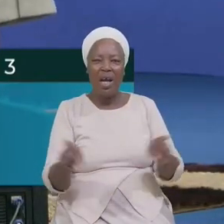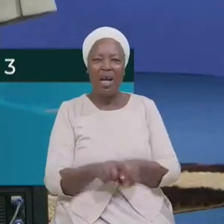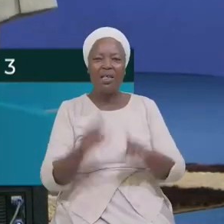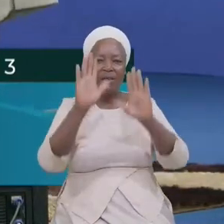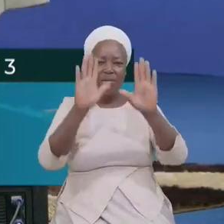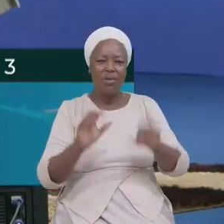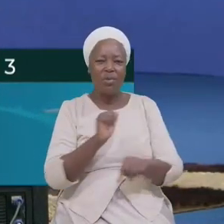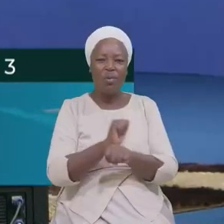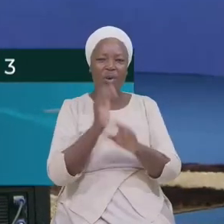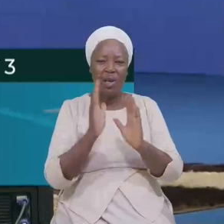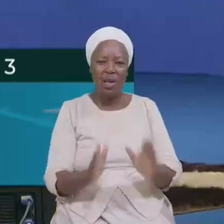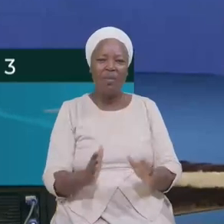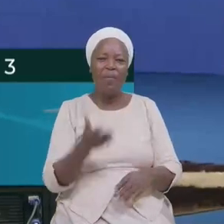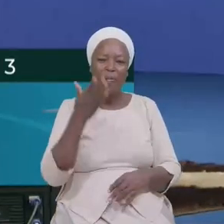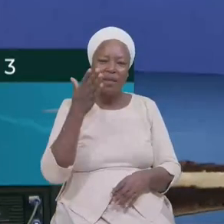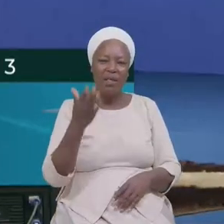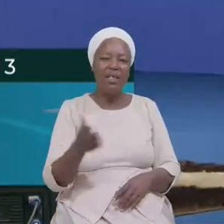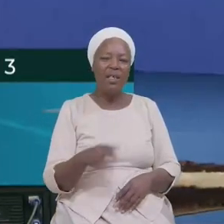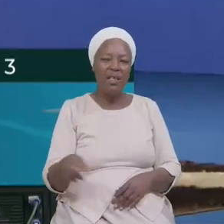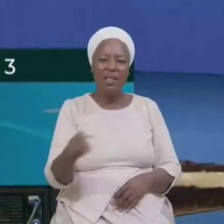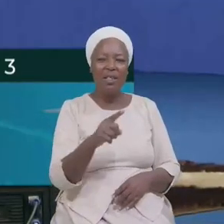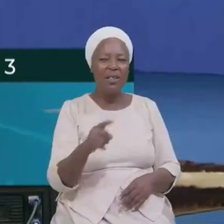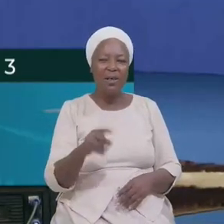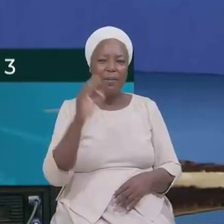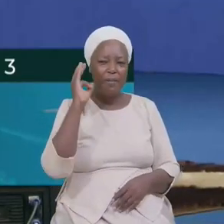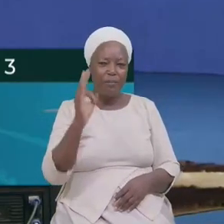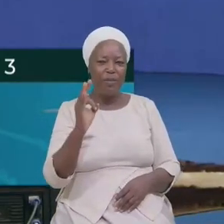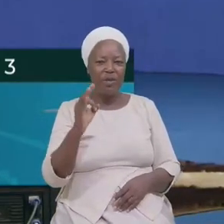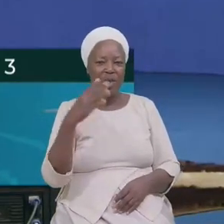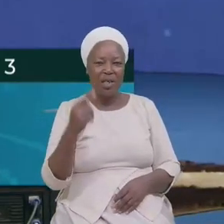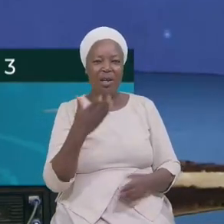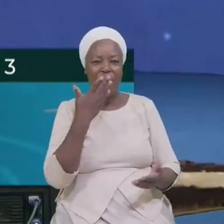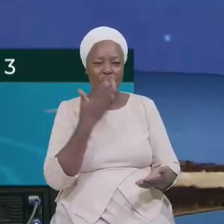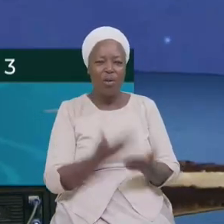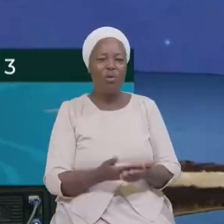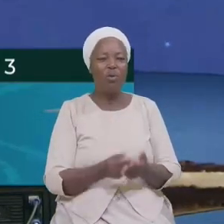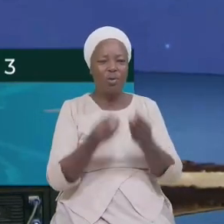accomplit les miracles. Là, ils y annonçaient la bonne nouvelle.